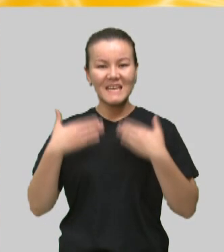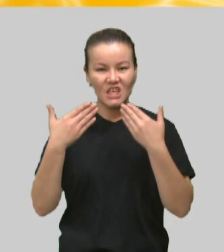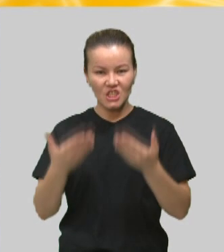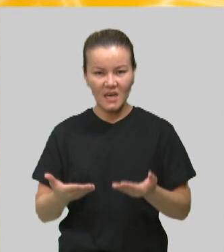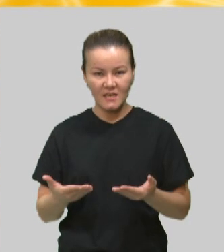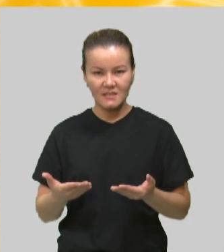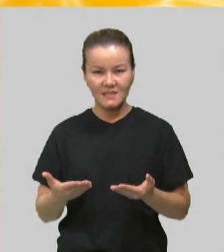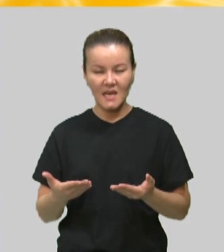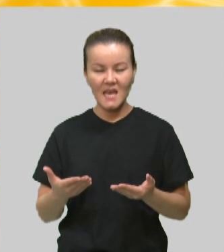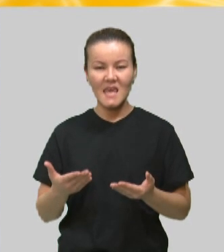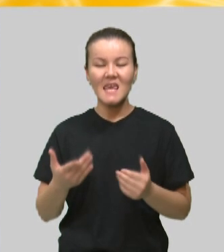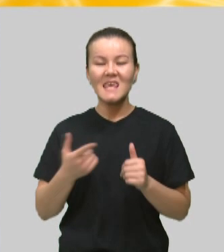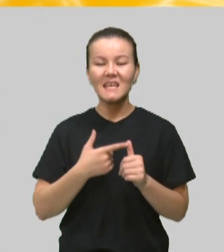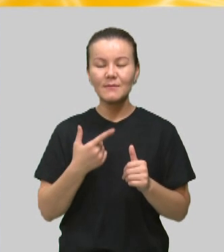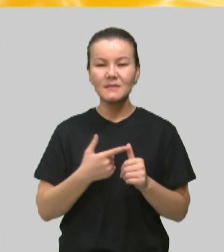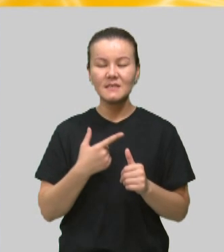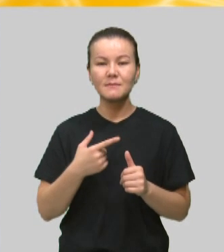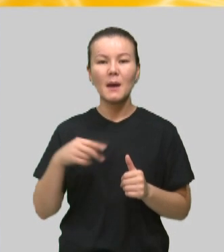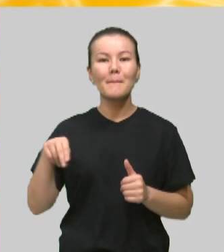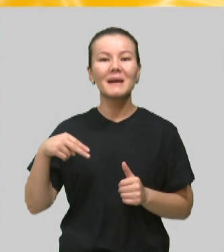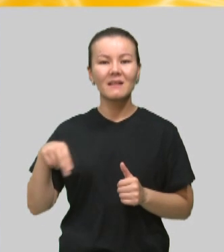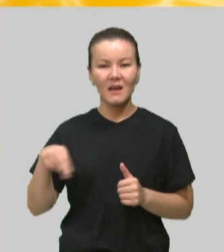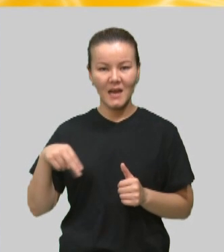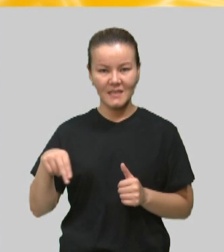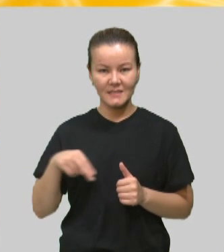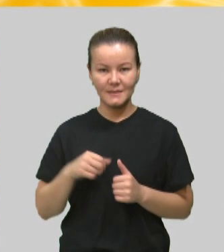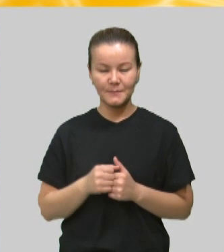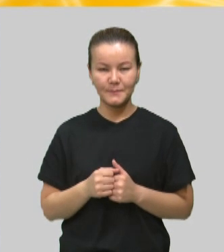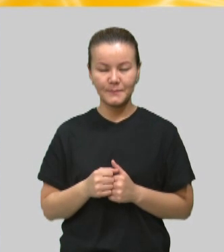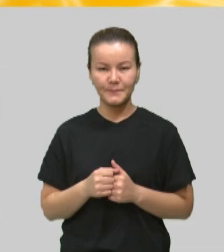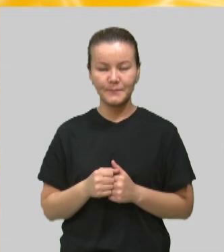Выражается именем прилагательным.